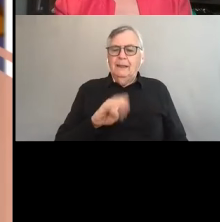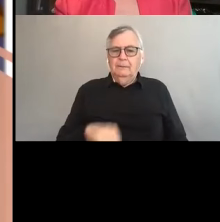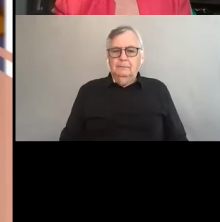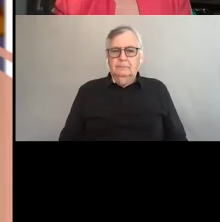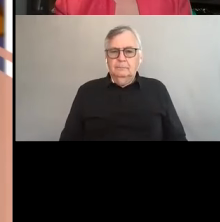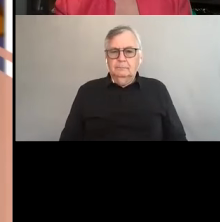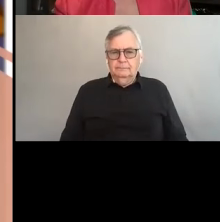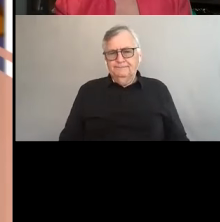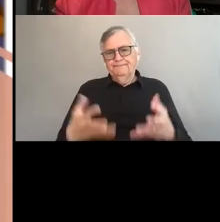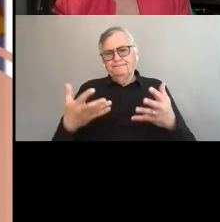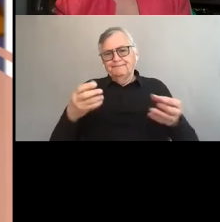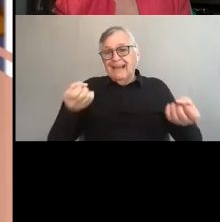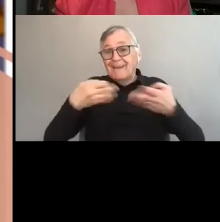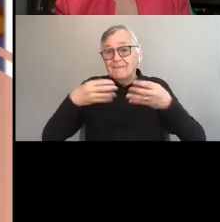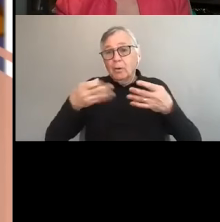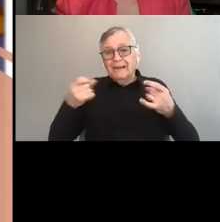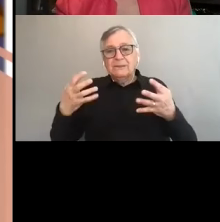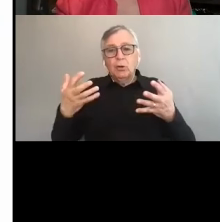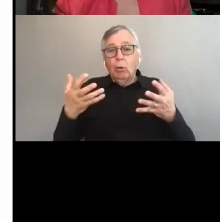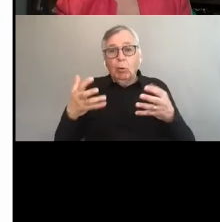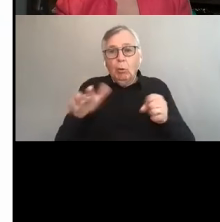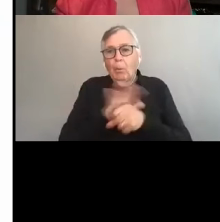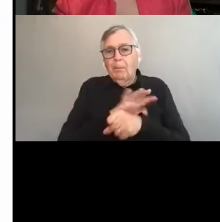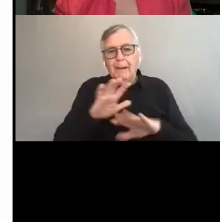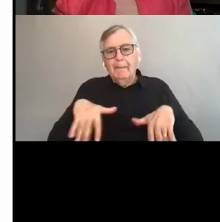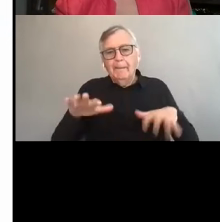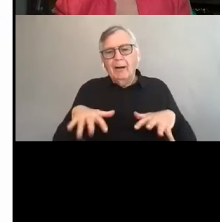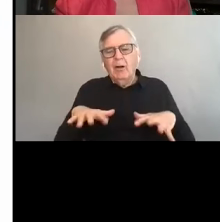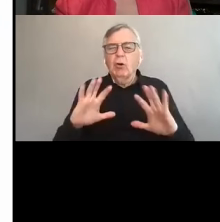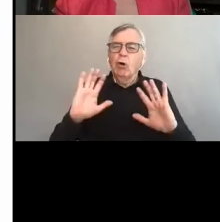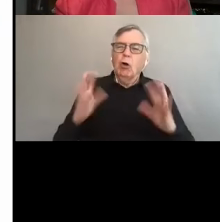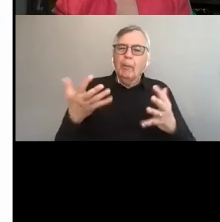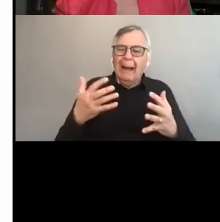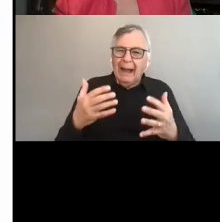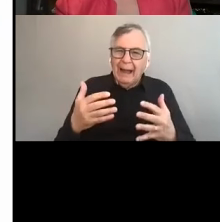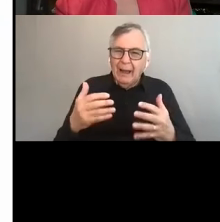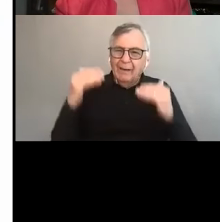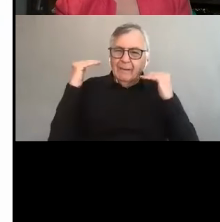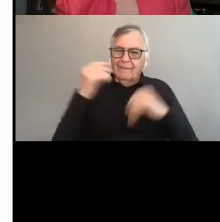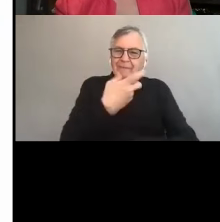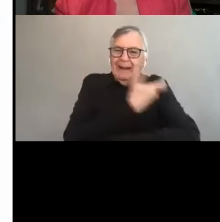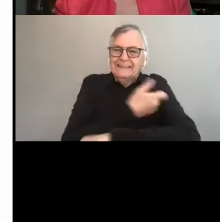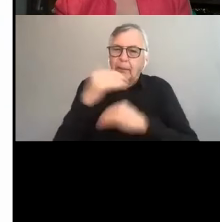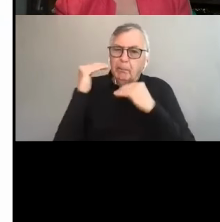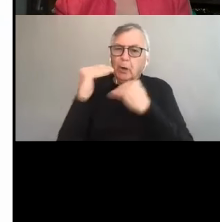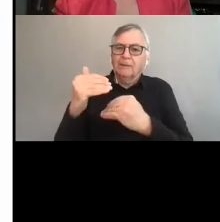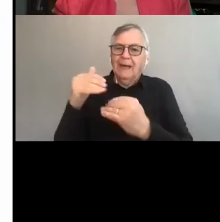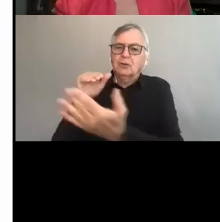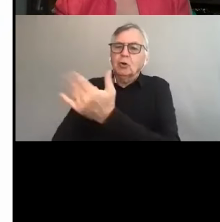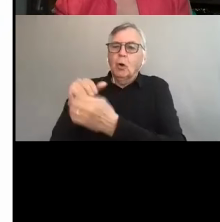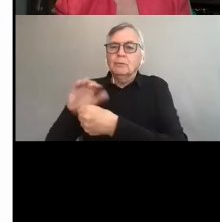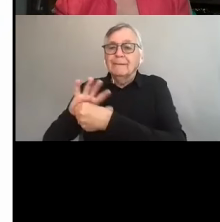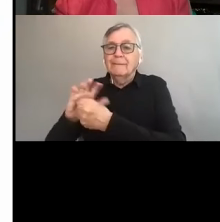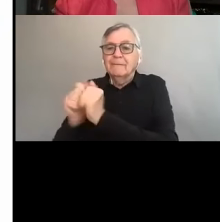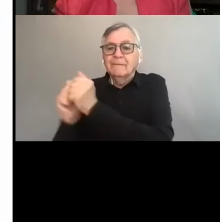données sont encore parcellaires par rapport à la protection des vaccins contre les variants. En gros, et ça, c'est des